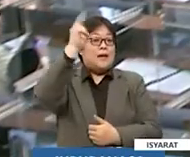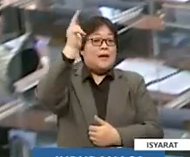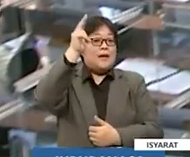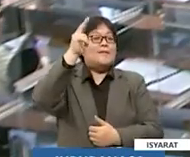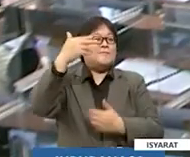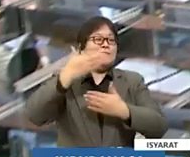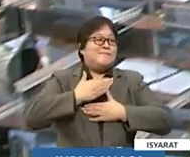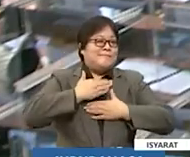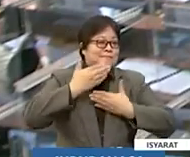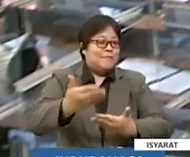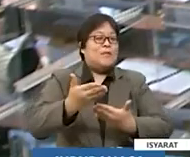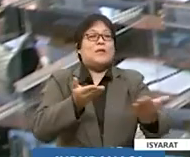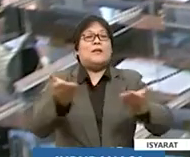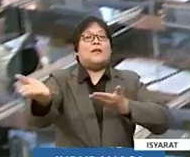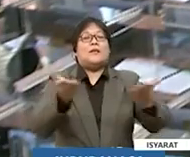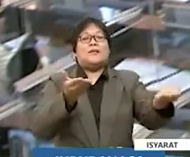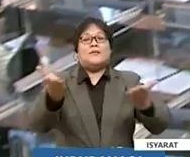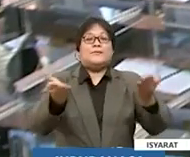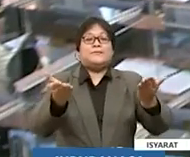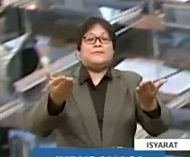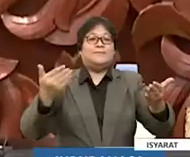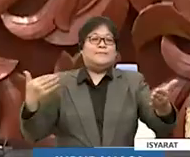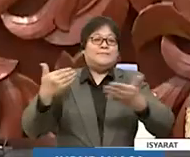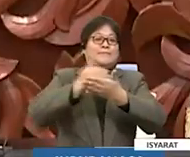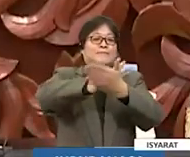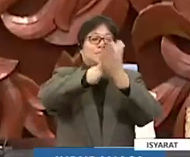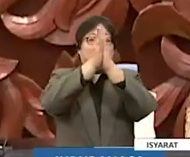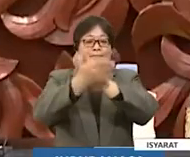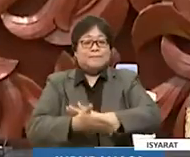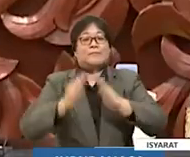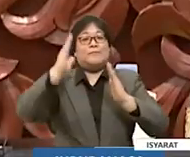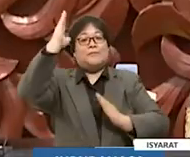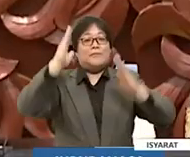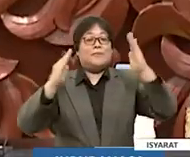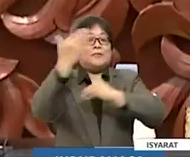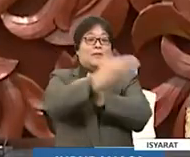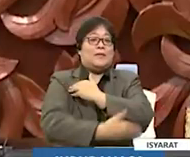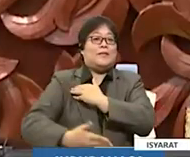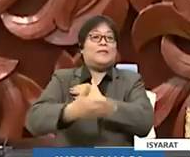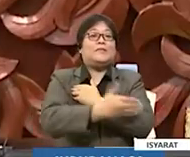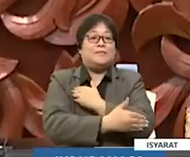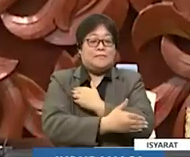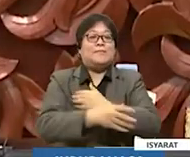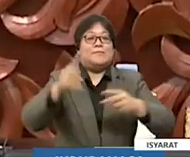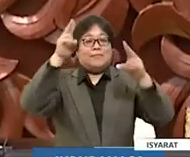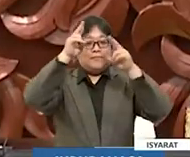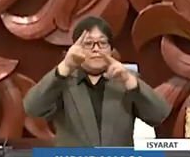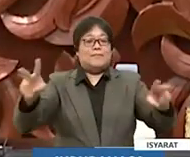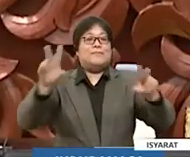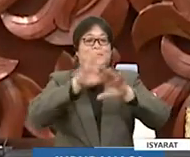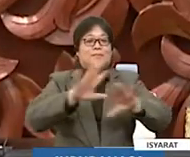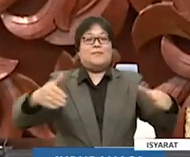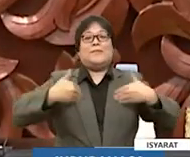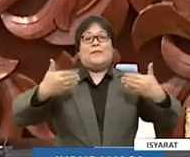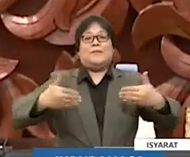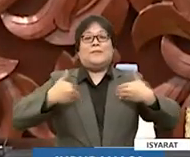telah mencurahkan khidmat bakti sehingga menjadikan Malaysia sebuah negara yang aman dan